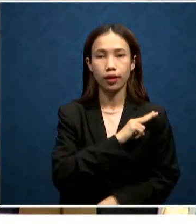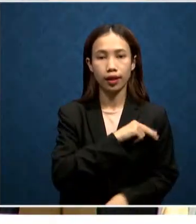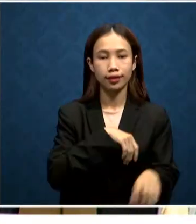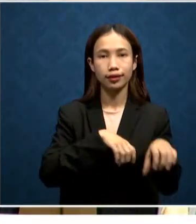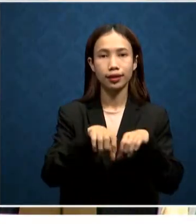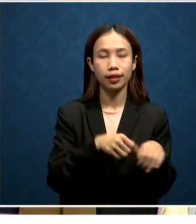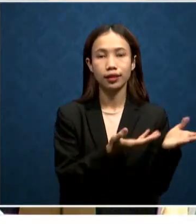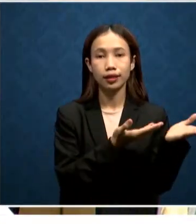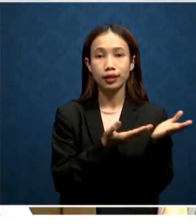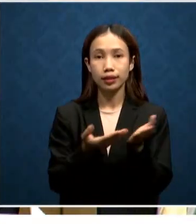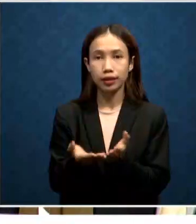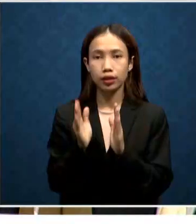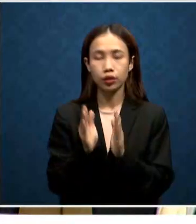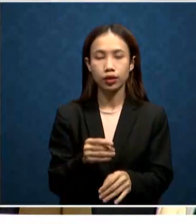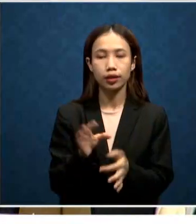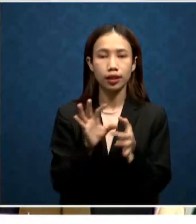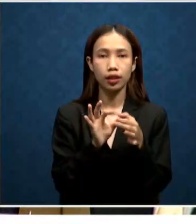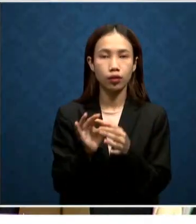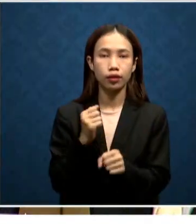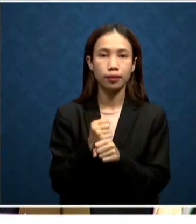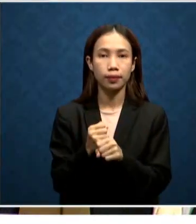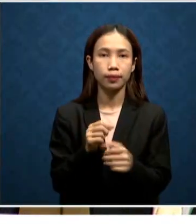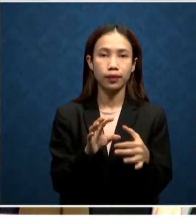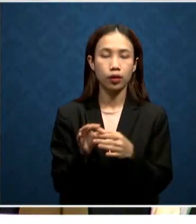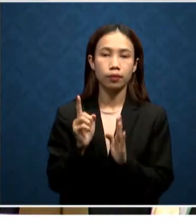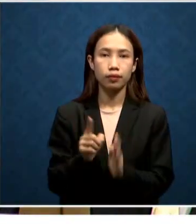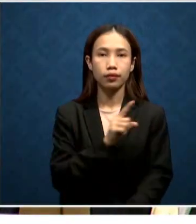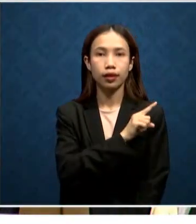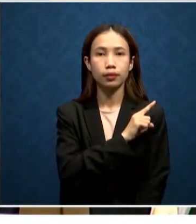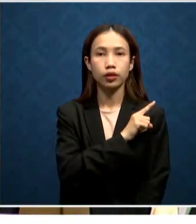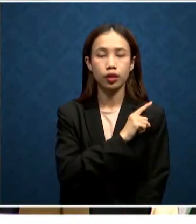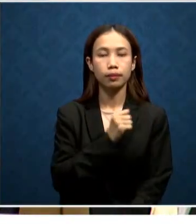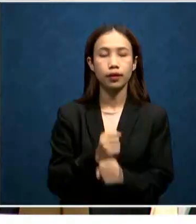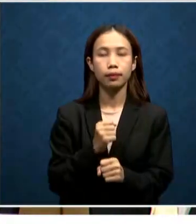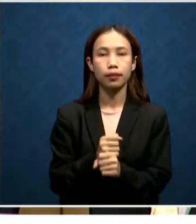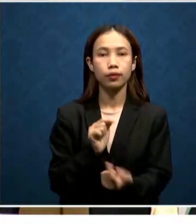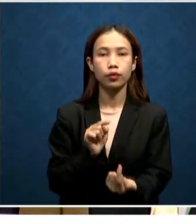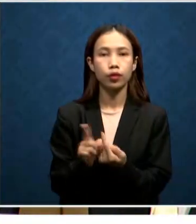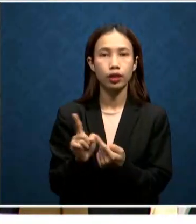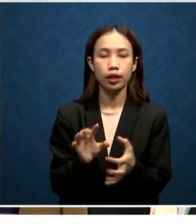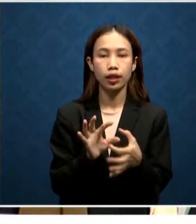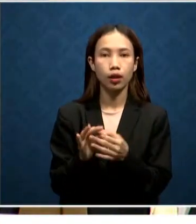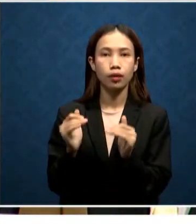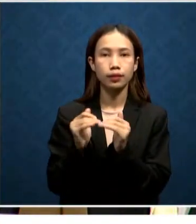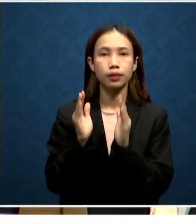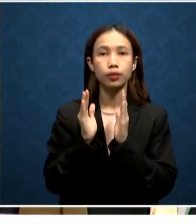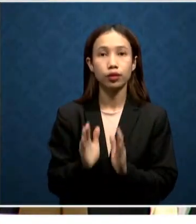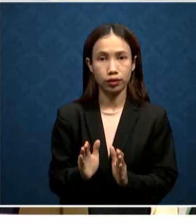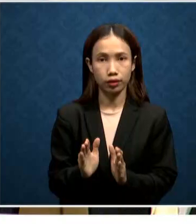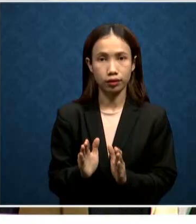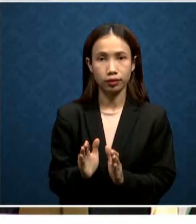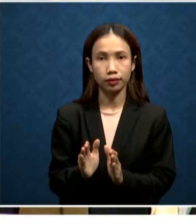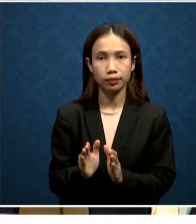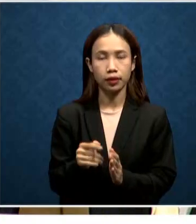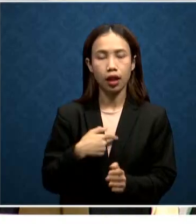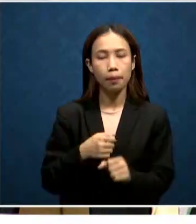จะเชิญผู้ที่เกี่ยวข้องเอ่อเกี่ยวกับการทำหน้าที่ทำงานในกระบวนการที่จะเกี่ยวกับสิทธิมชนแล้วเนี่ยเราก็